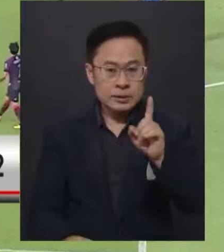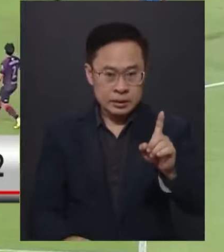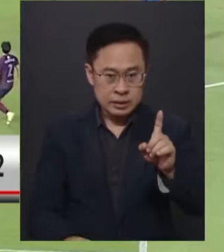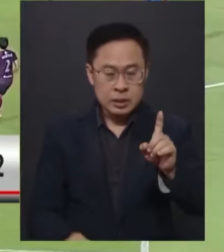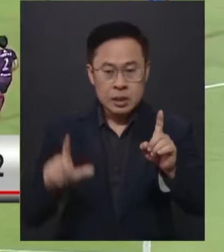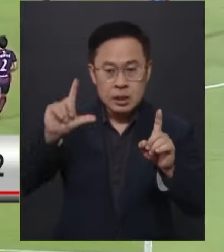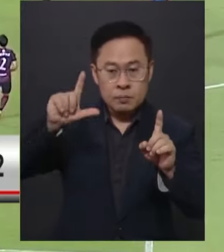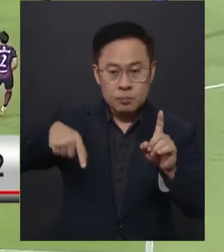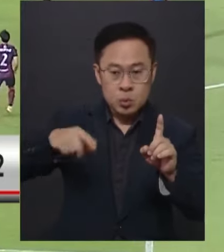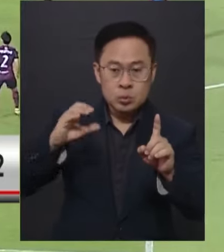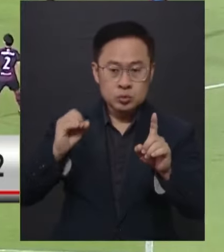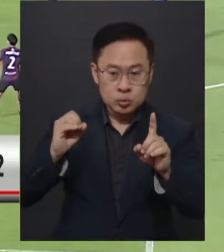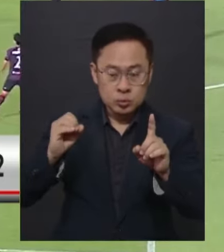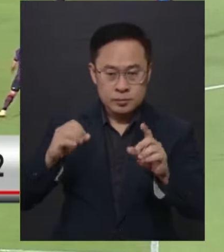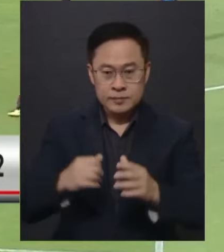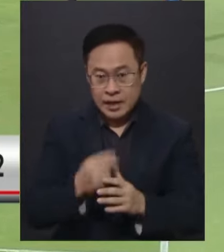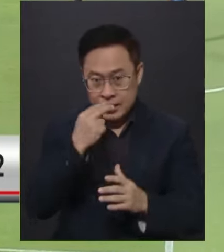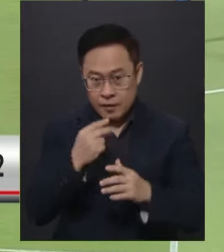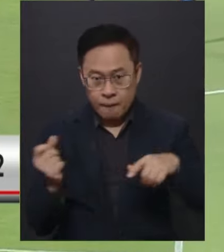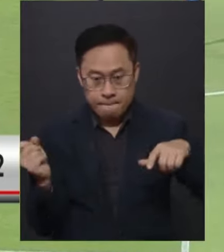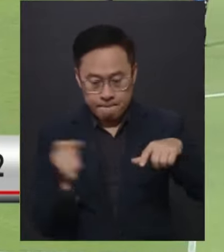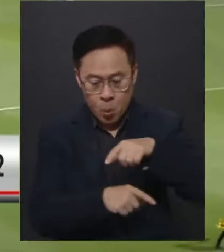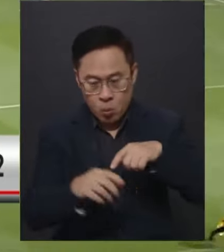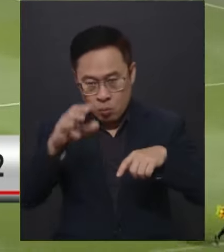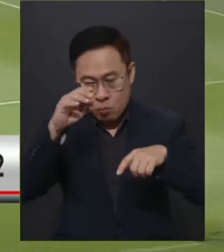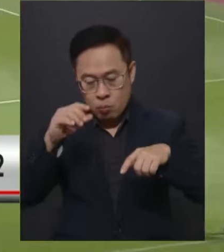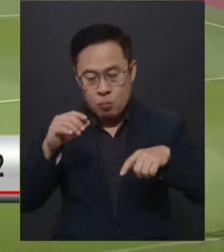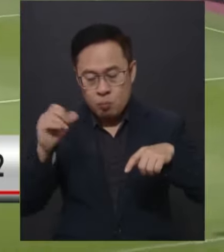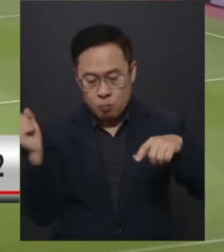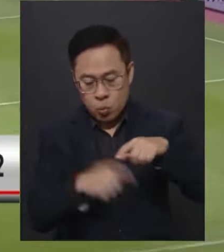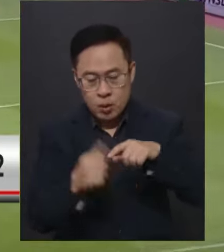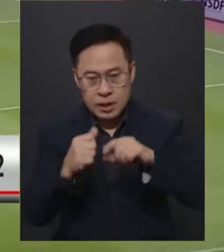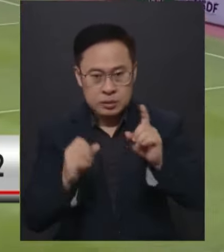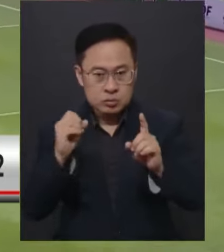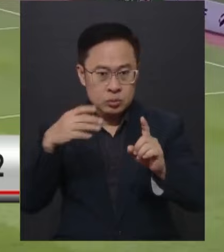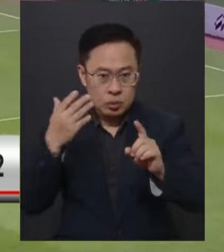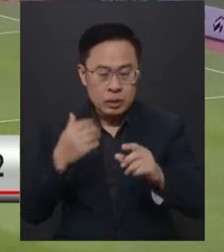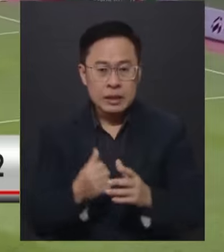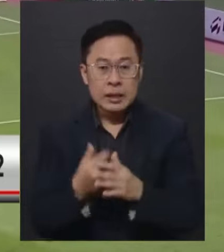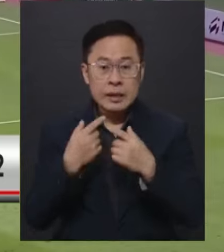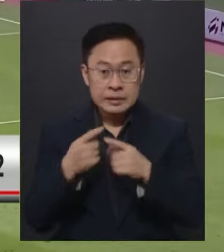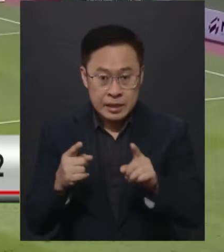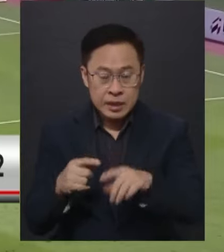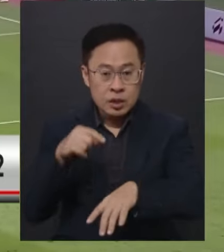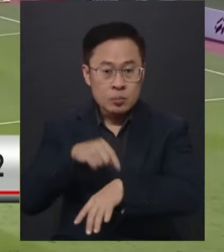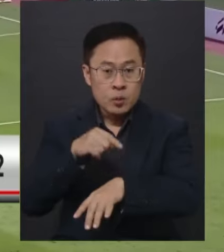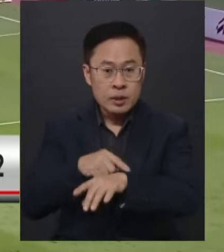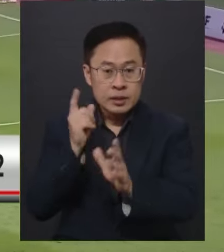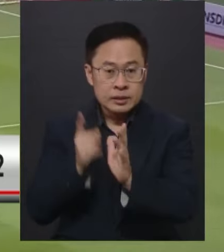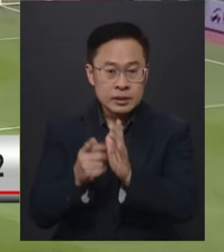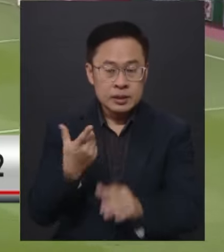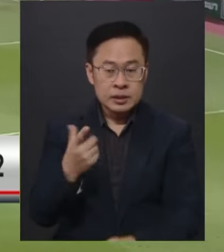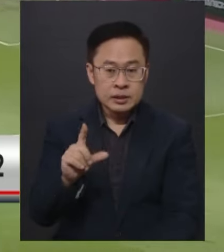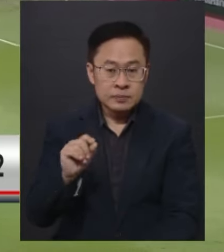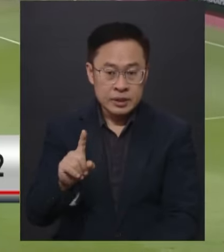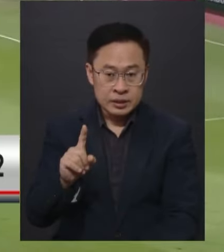เป็นจังหวะเปิดฟรีคิกเข้ามาแล้วสะบัดโหม่งเสาแรกเข้าไปครับจากจากนั้นเนี่ยถัดมา 10นาที